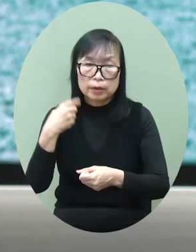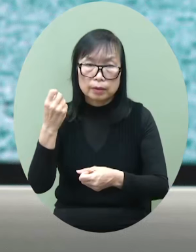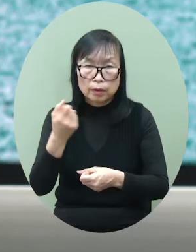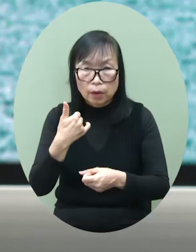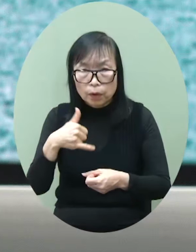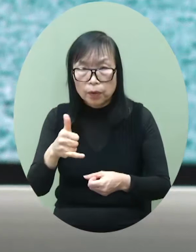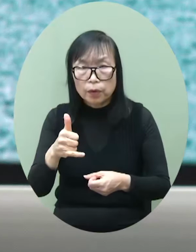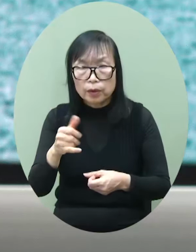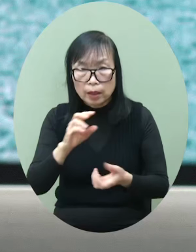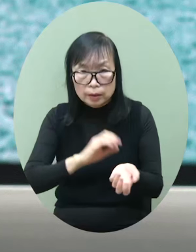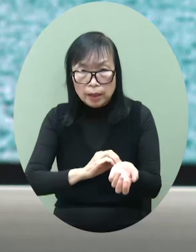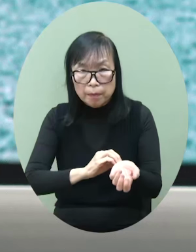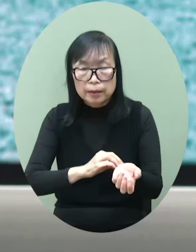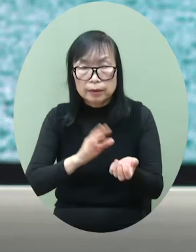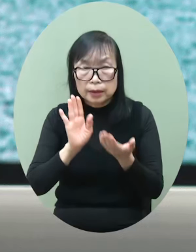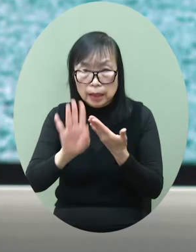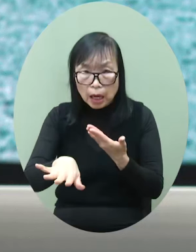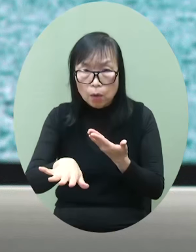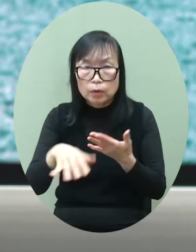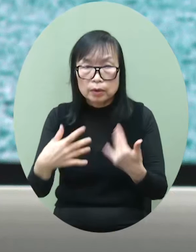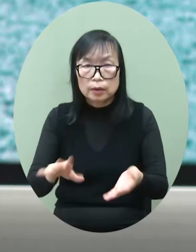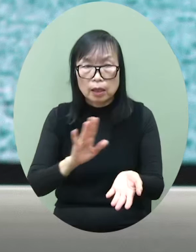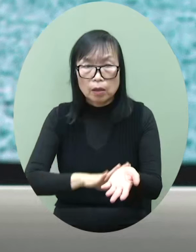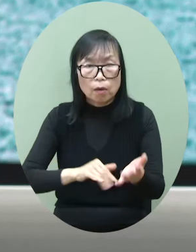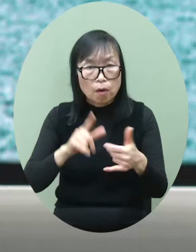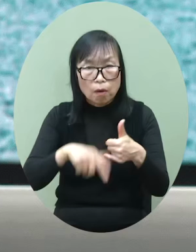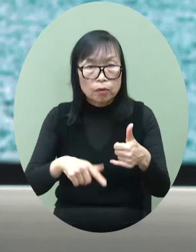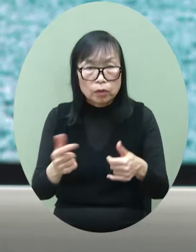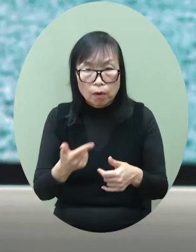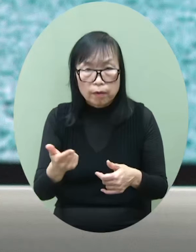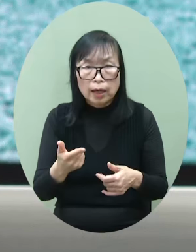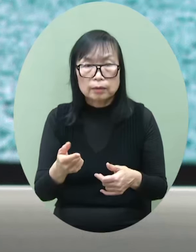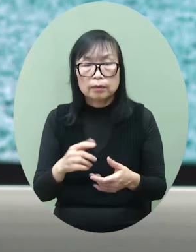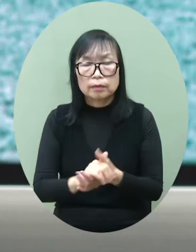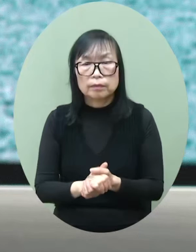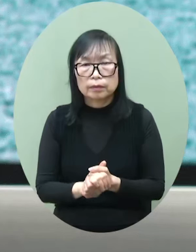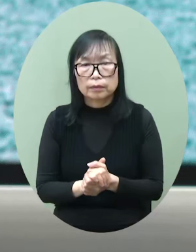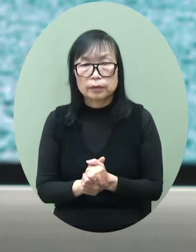有機會之後會當上個案這個有機會是個假象